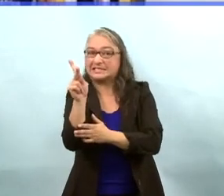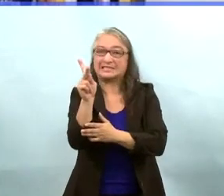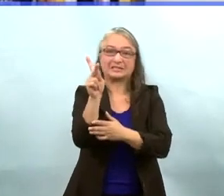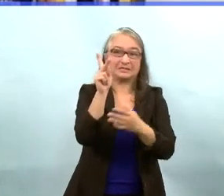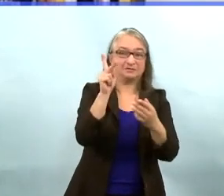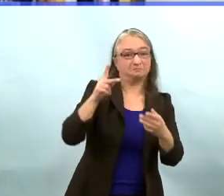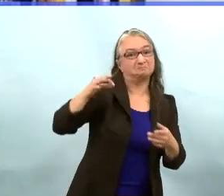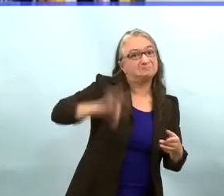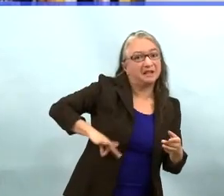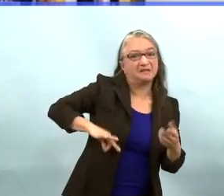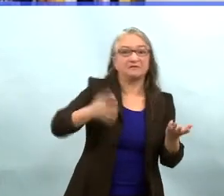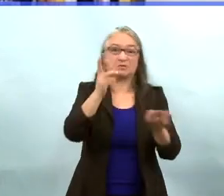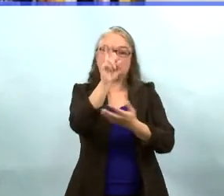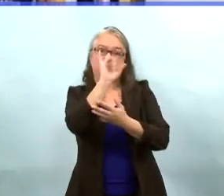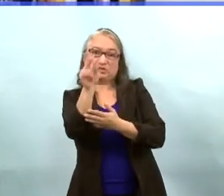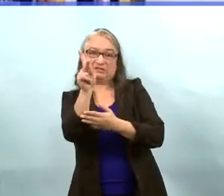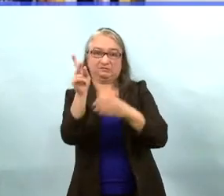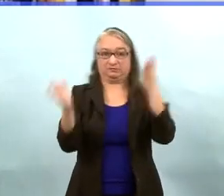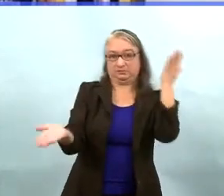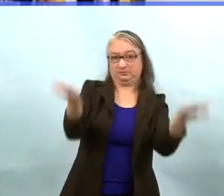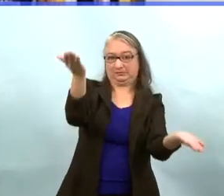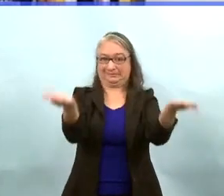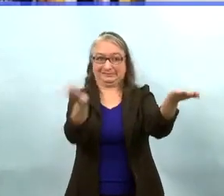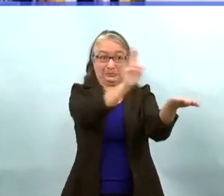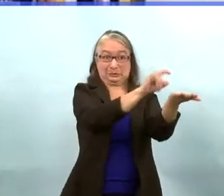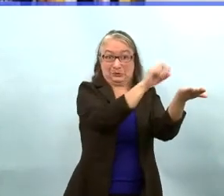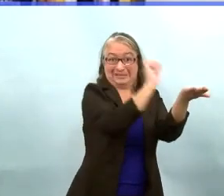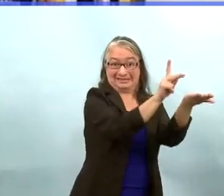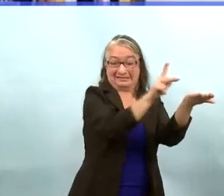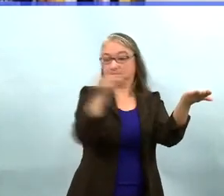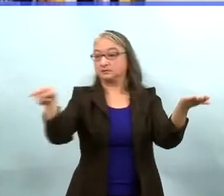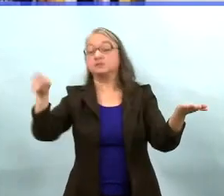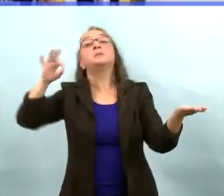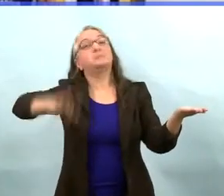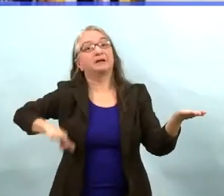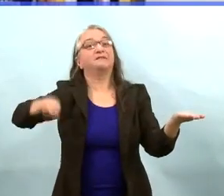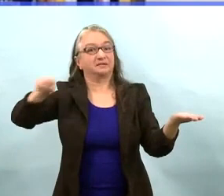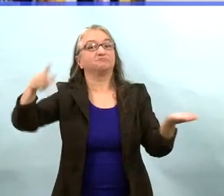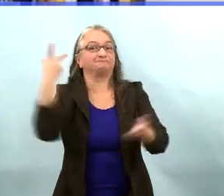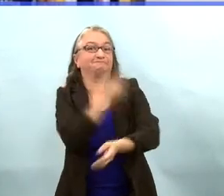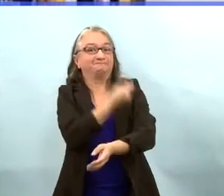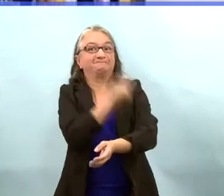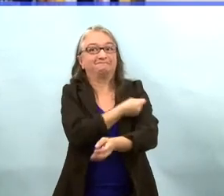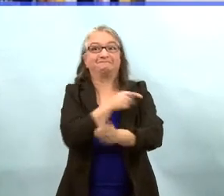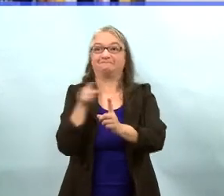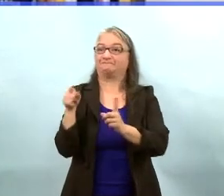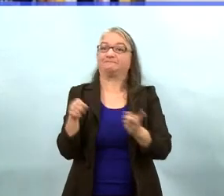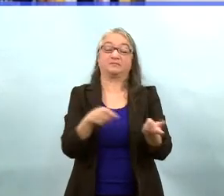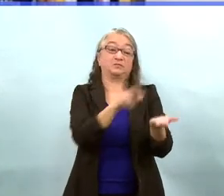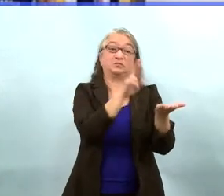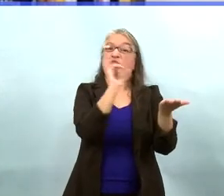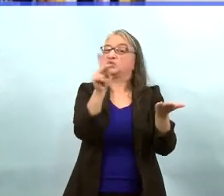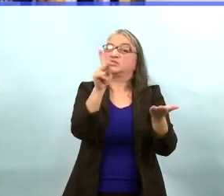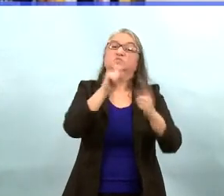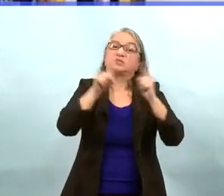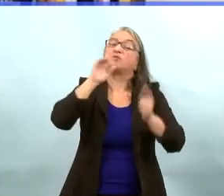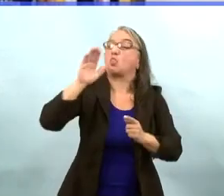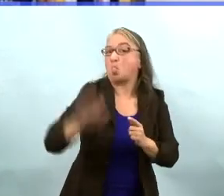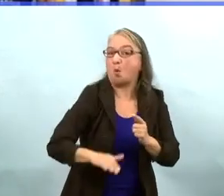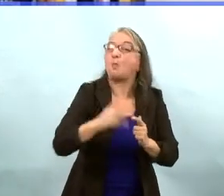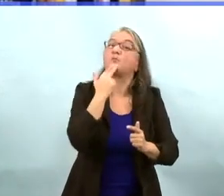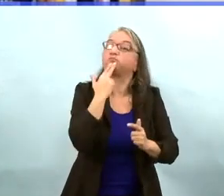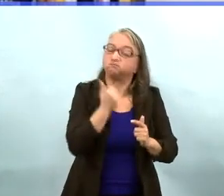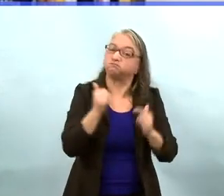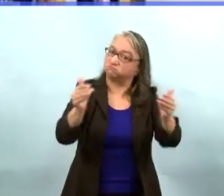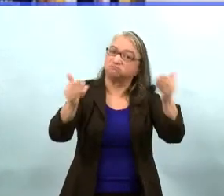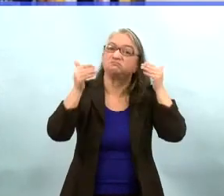avantages du vaccin sont bien plus importants. Alors, donc, si vous décidez de vacciner votre enfant, il y aura plus de